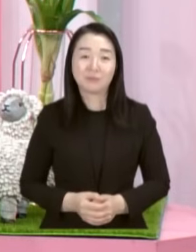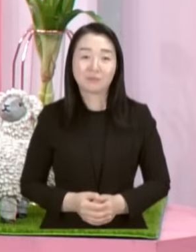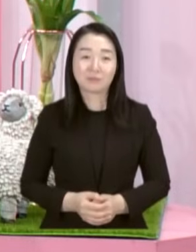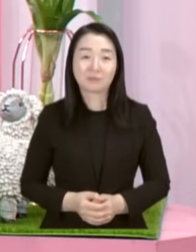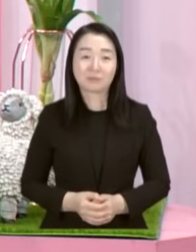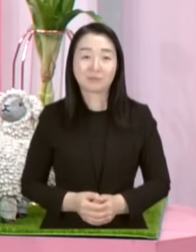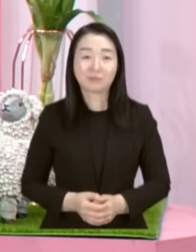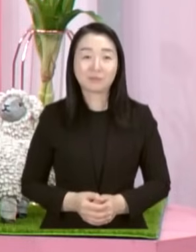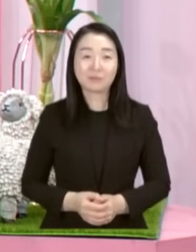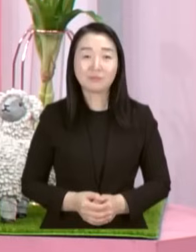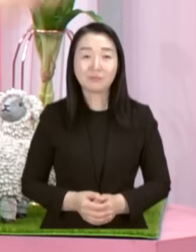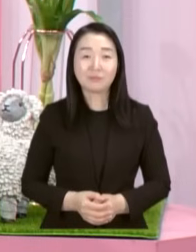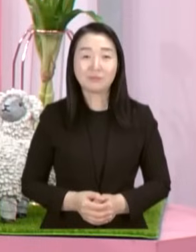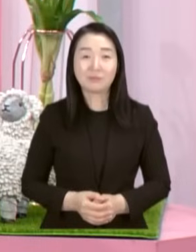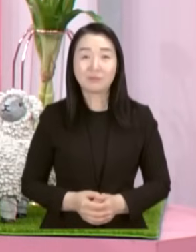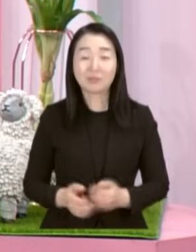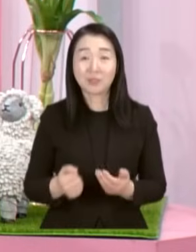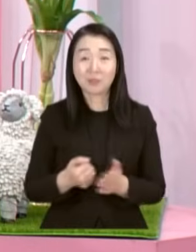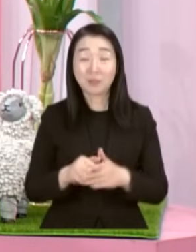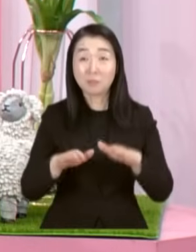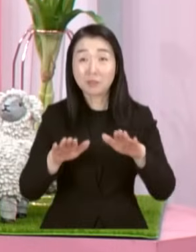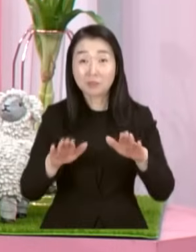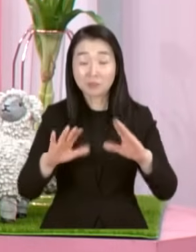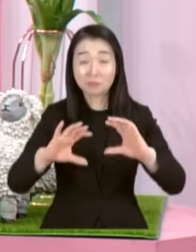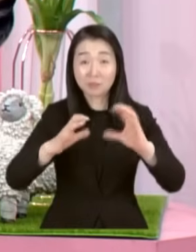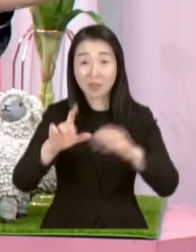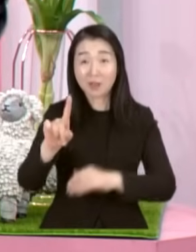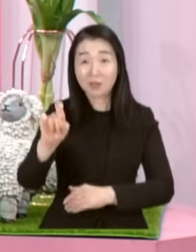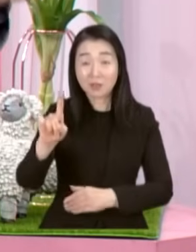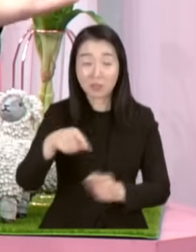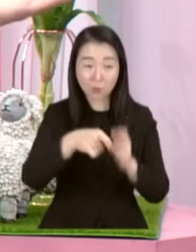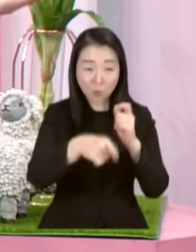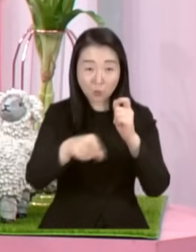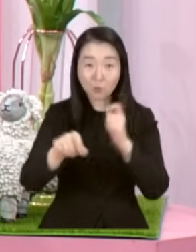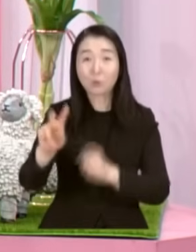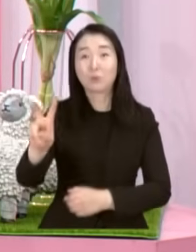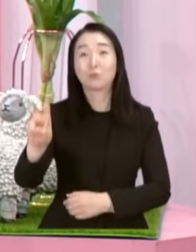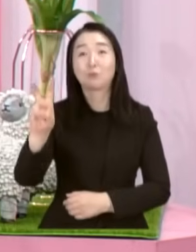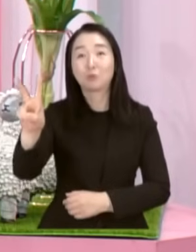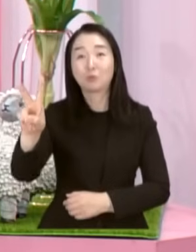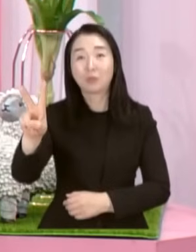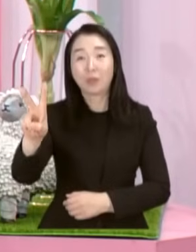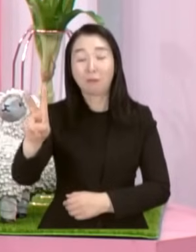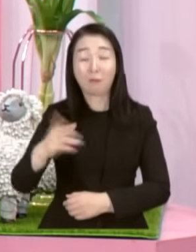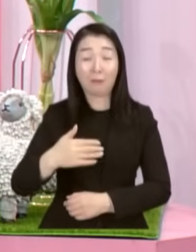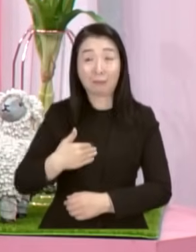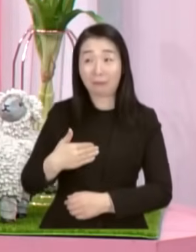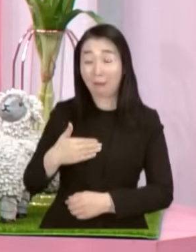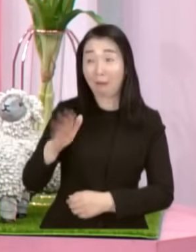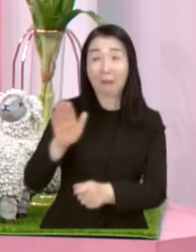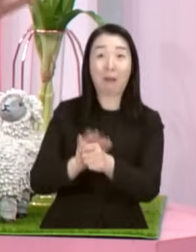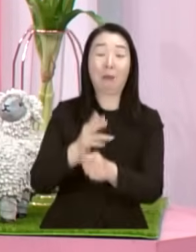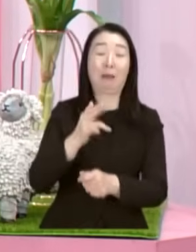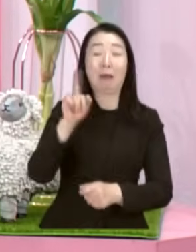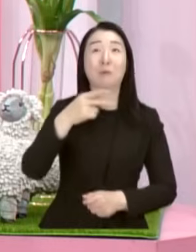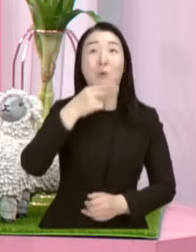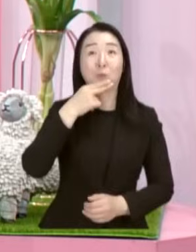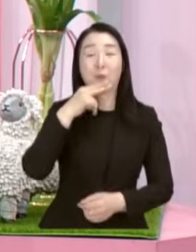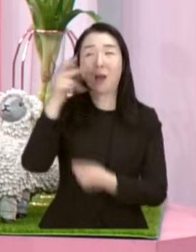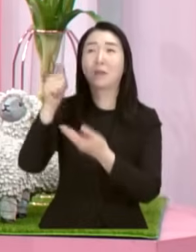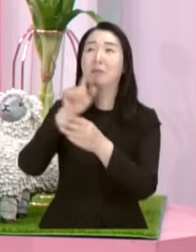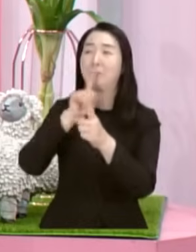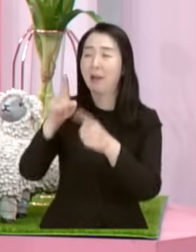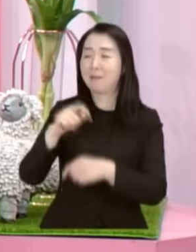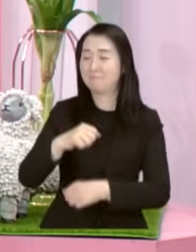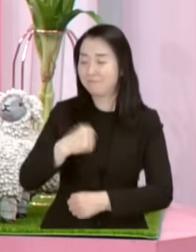목사님. 그래서 지금 열한 나라 네. 22군데 본원이 그렇죠. 제가 한 거 없어요. 하나님 하시는 일들이